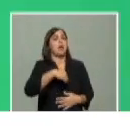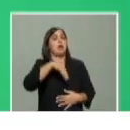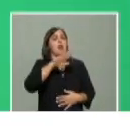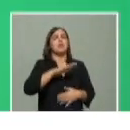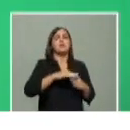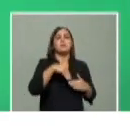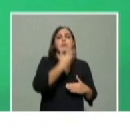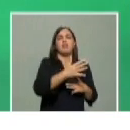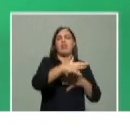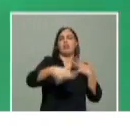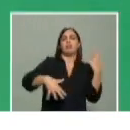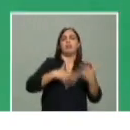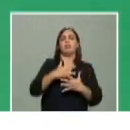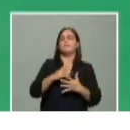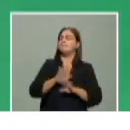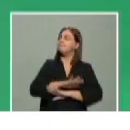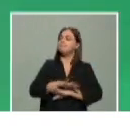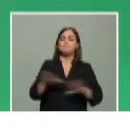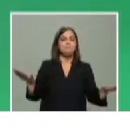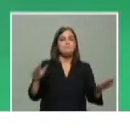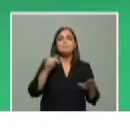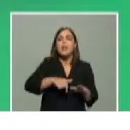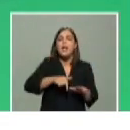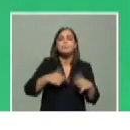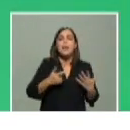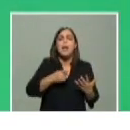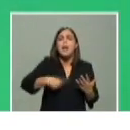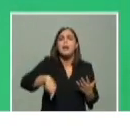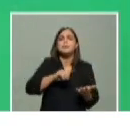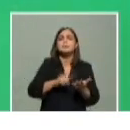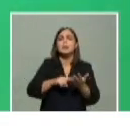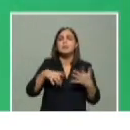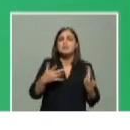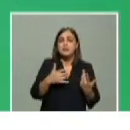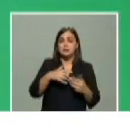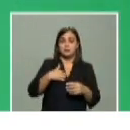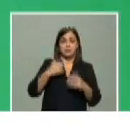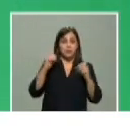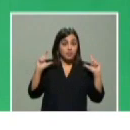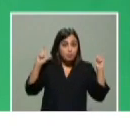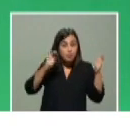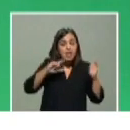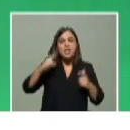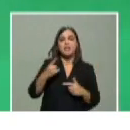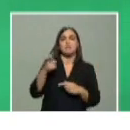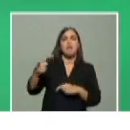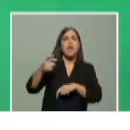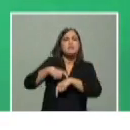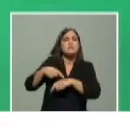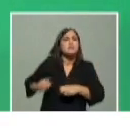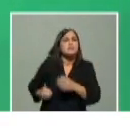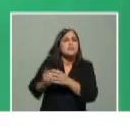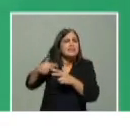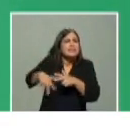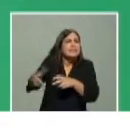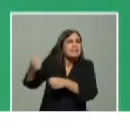πάση περιπτώσει, κάποιους αυτούς που έχουν στοχεύσει, διότι κινούνται ενδεχομένως για την